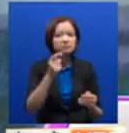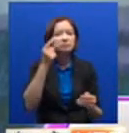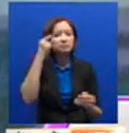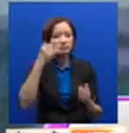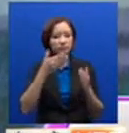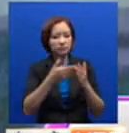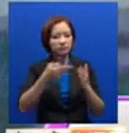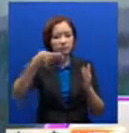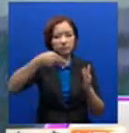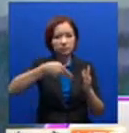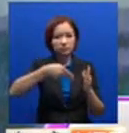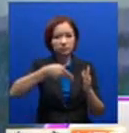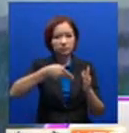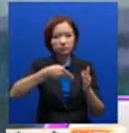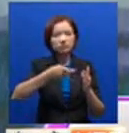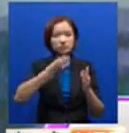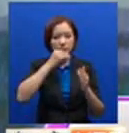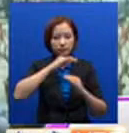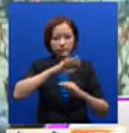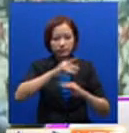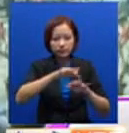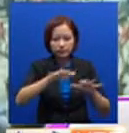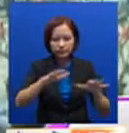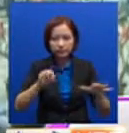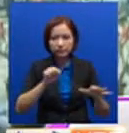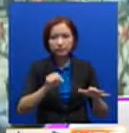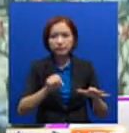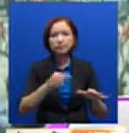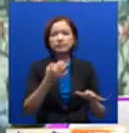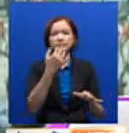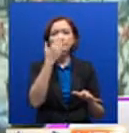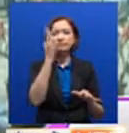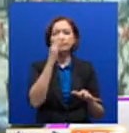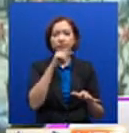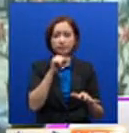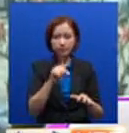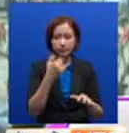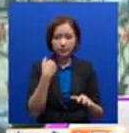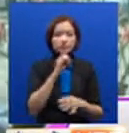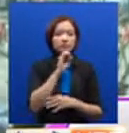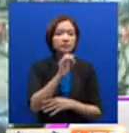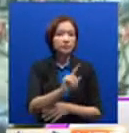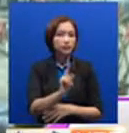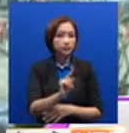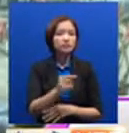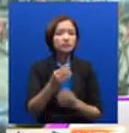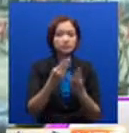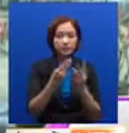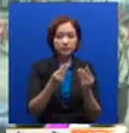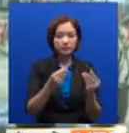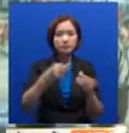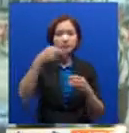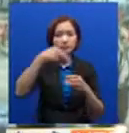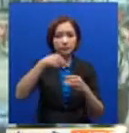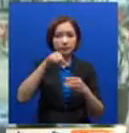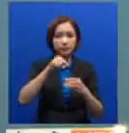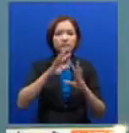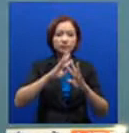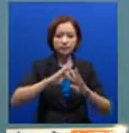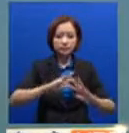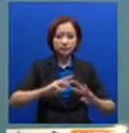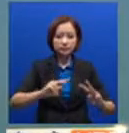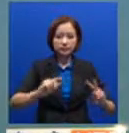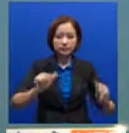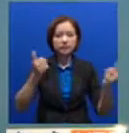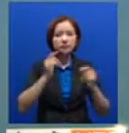น้ำมันส่วนกลิ่นและคราบน้ำมันที่เหลือค่ะสำนักปลอดภัยและสิ่งแวดล้อมกรมเจ้าท่าระบุว่าน้ำมันชนิดนี้จะสลายตัว